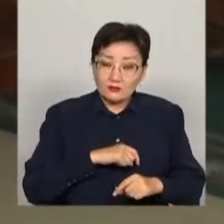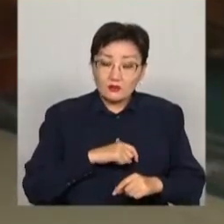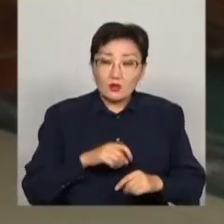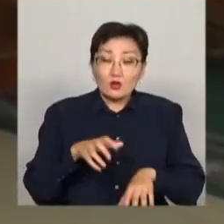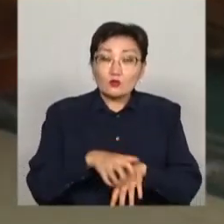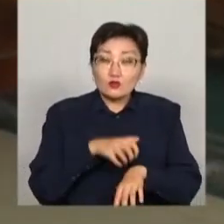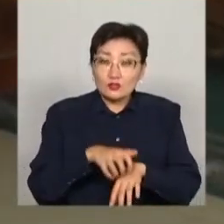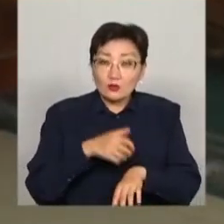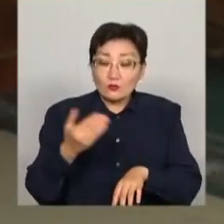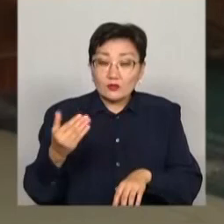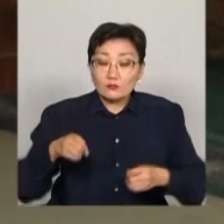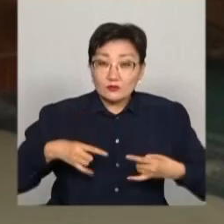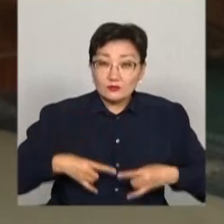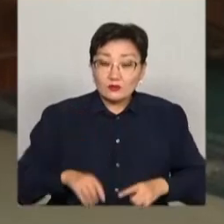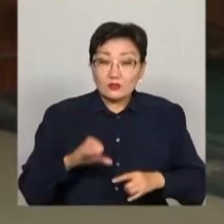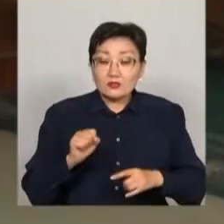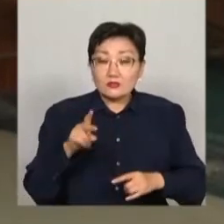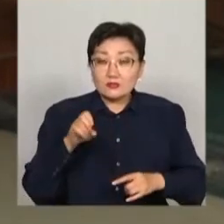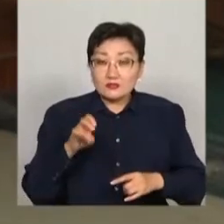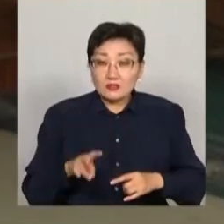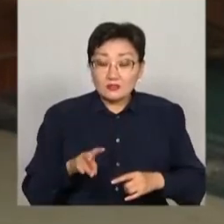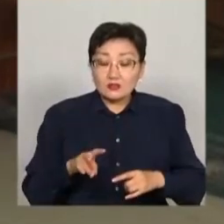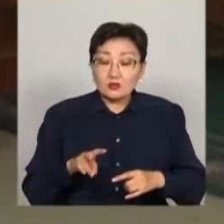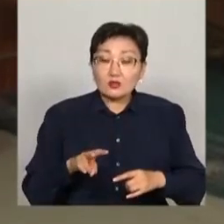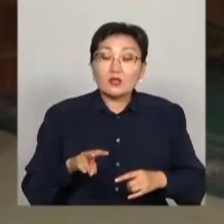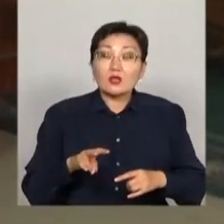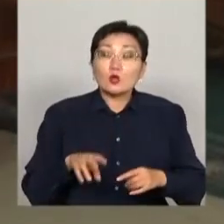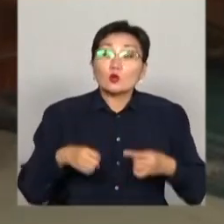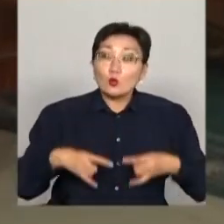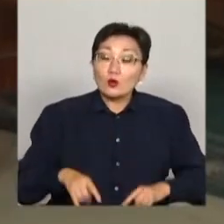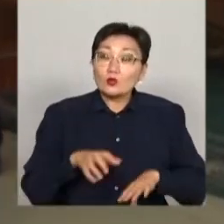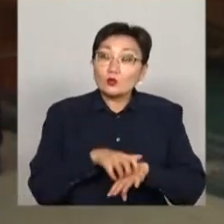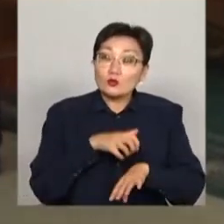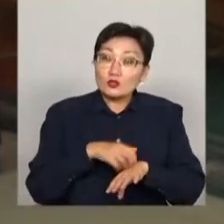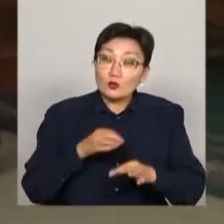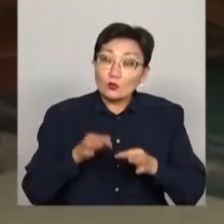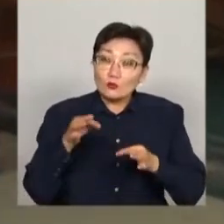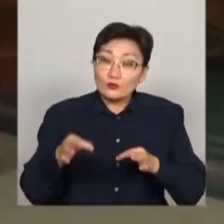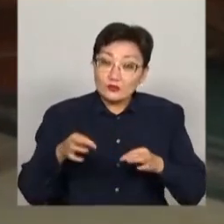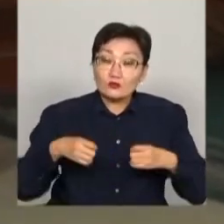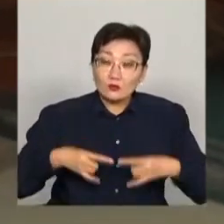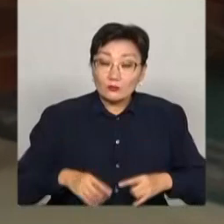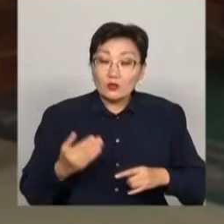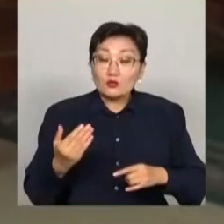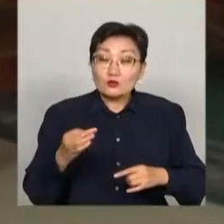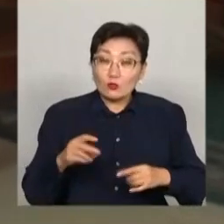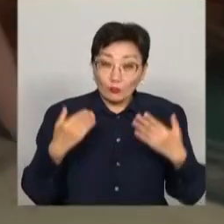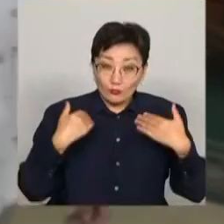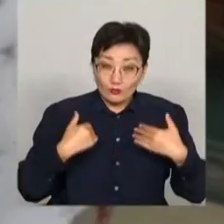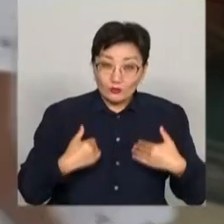Kökşetau'dan koy. Ulu Sakin ağamız jırmağın Kökşetau'dan sol boyundağı bükül